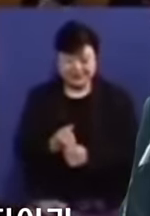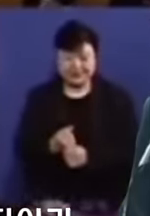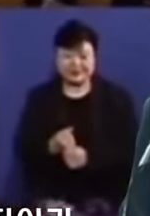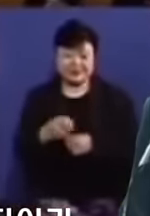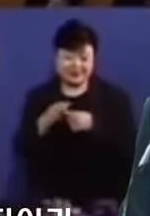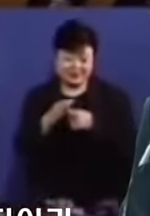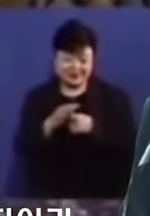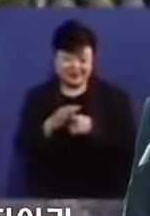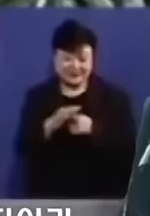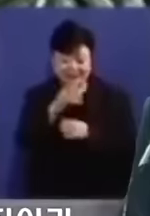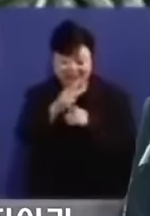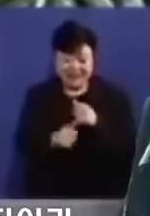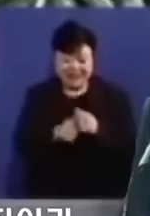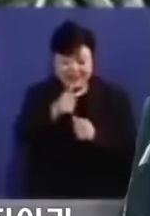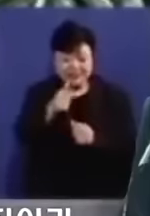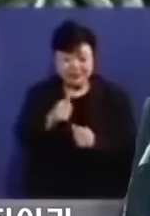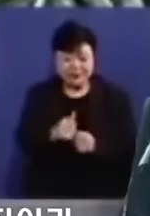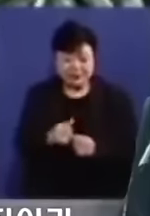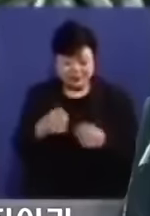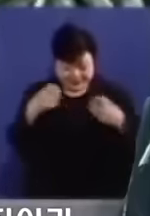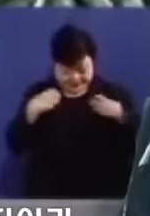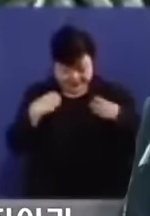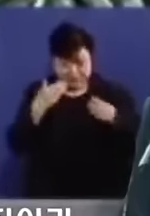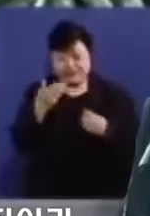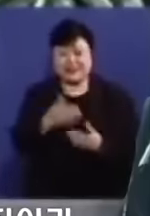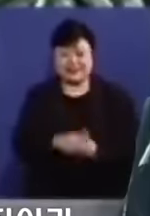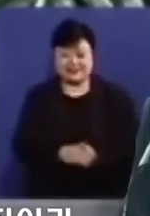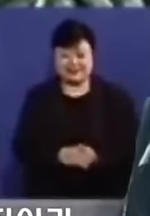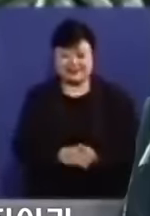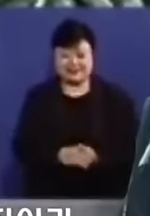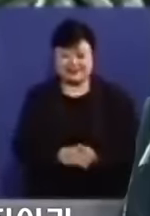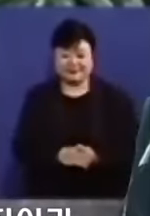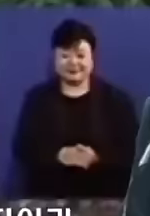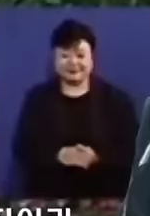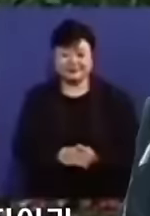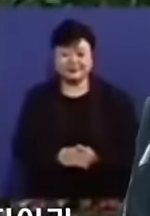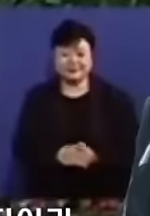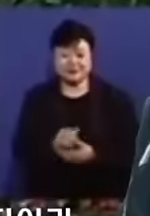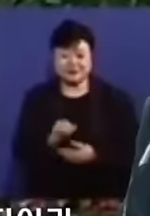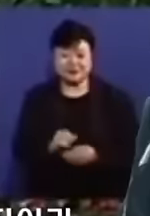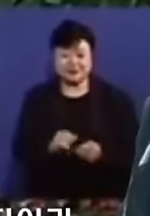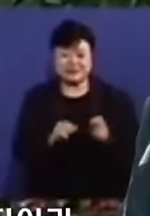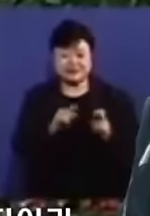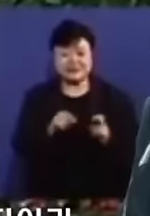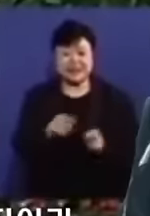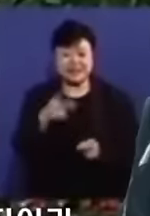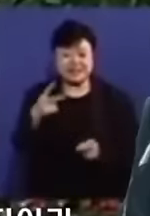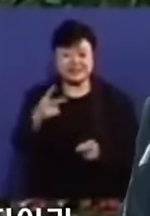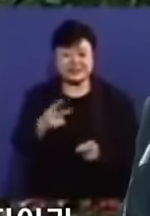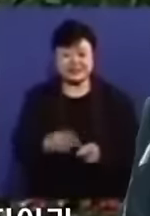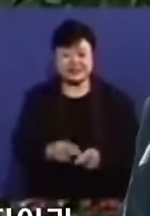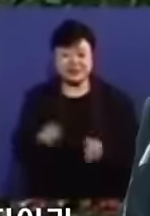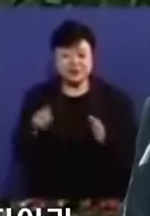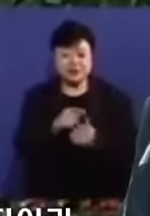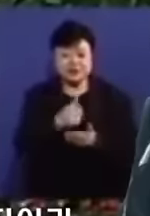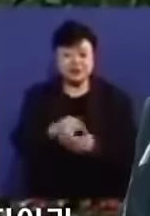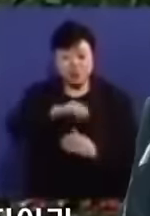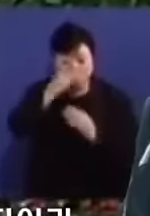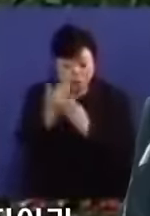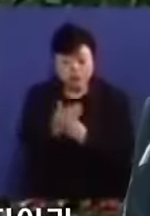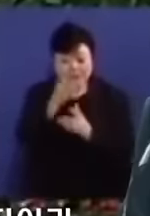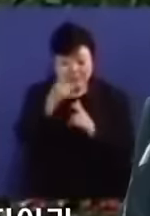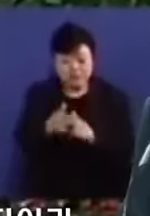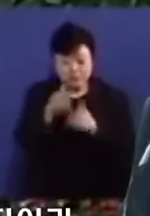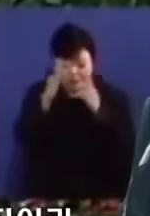의지하면 하나님이 우리를 책임져 주십니다. 히브리서 12장 2절에 믿음의 주요 또 온전케 하시는 예수를